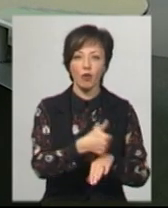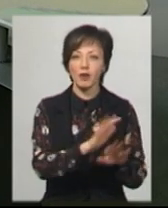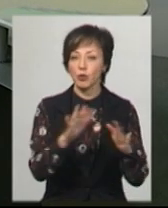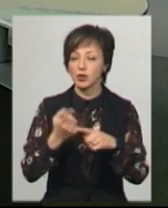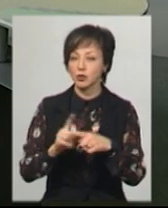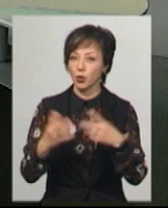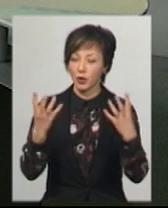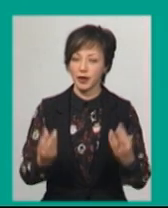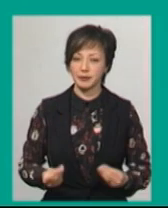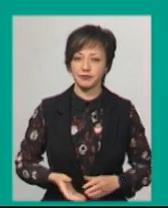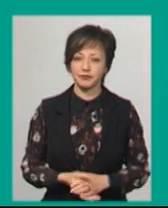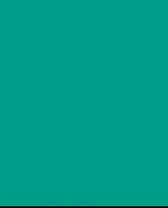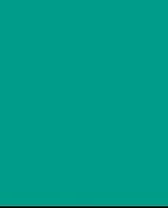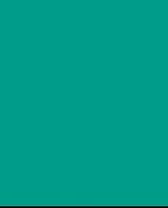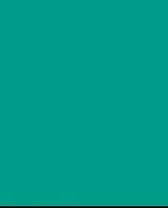цього дня.